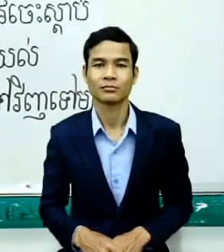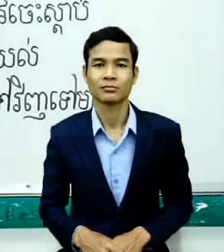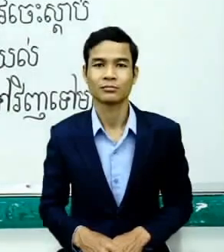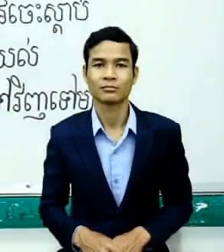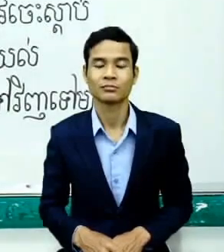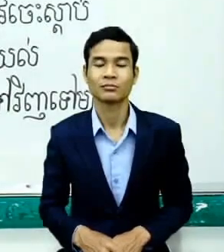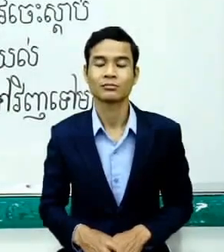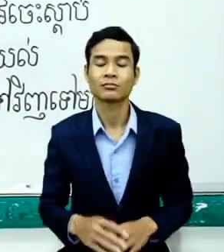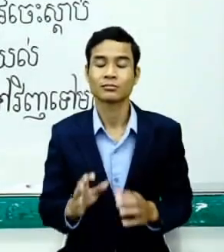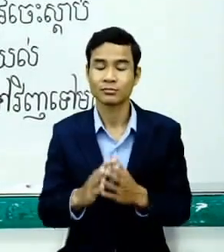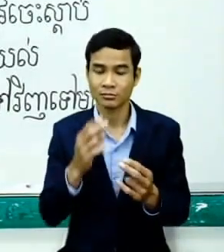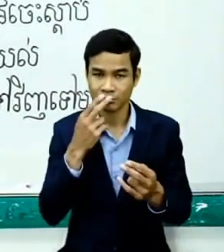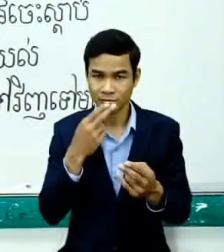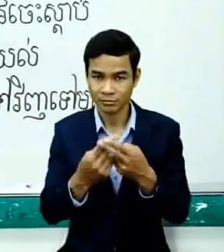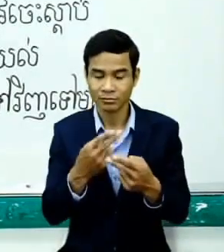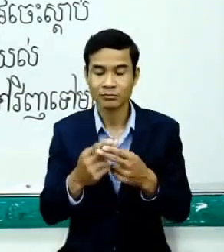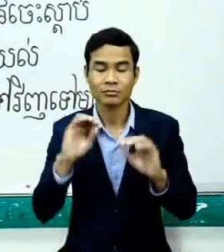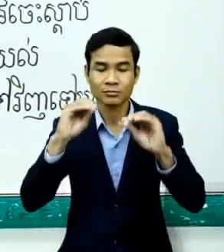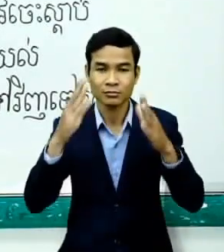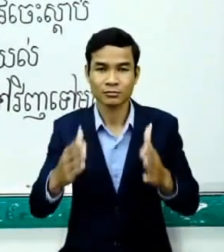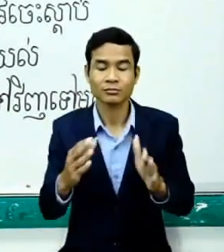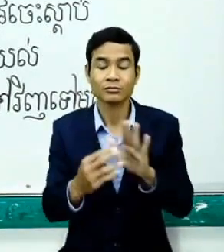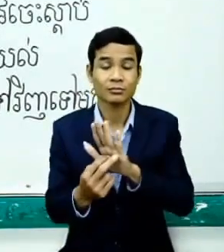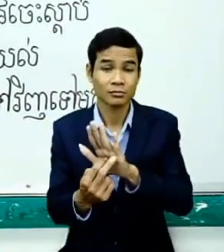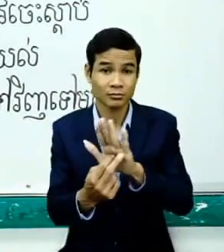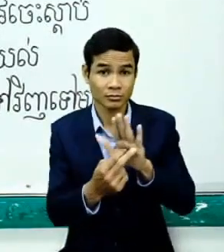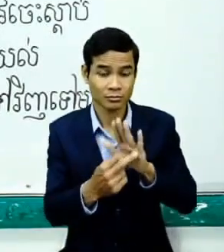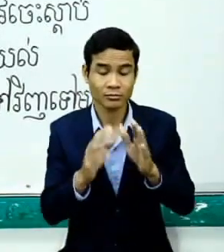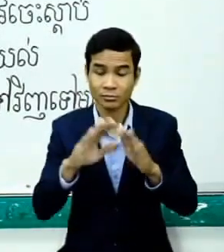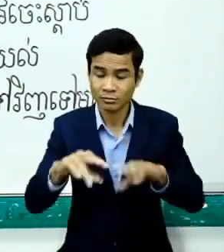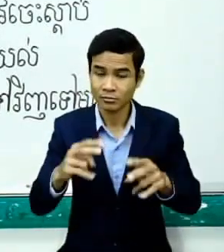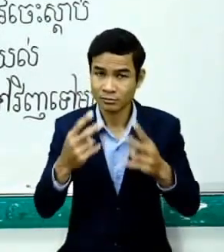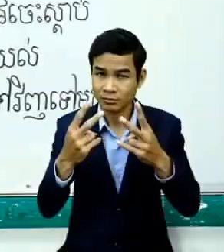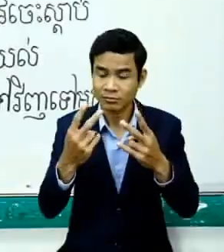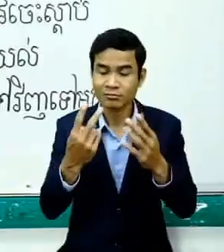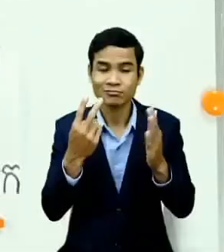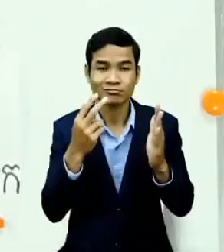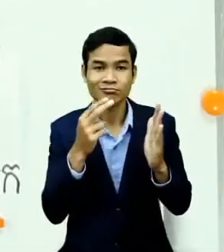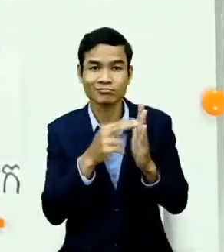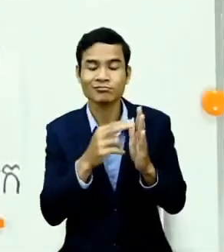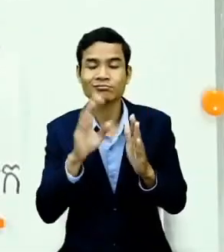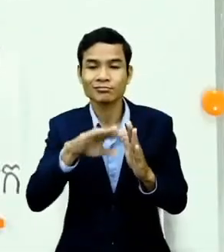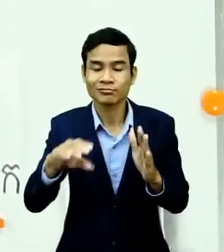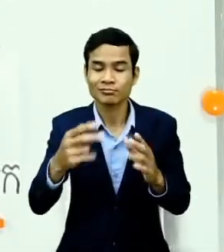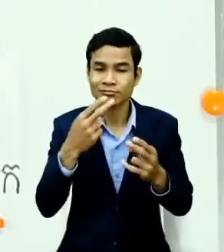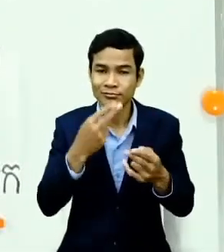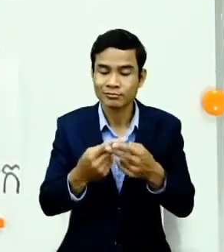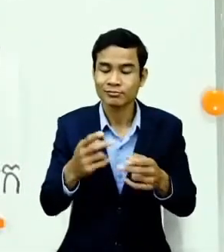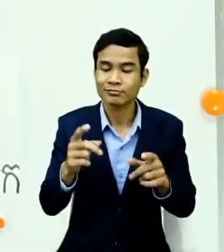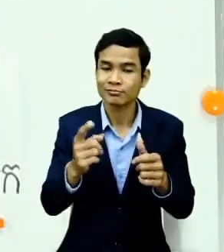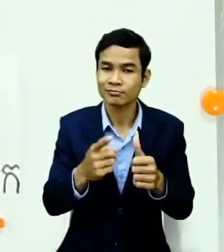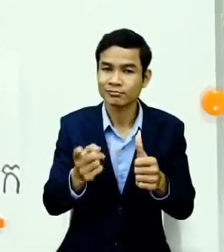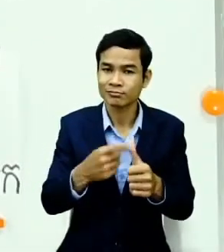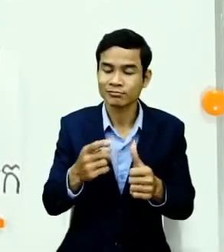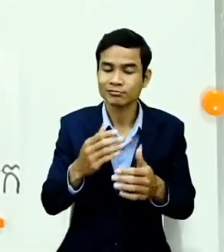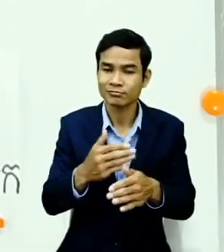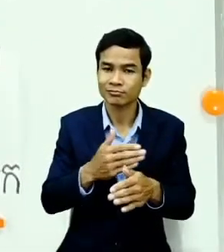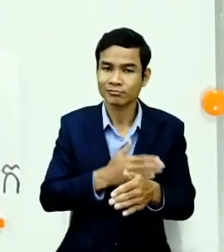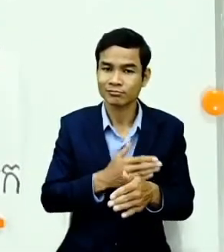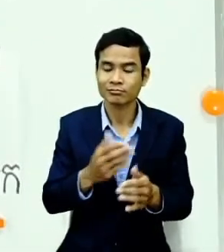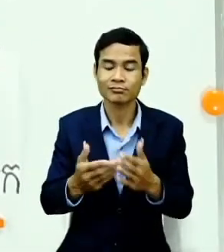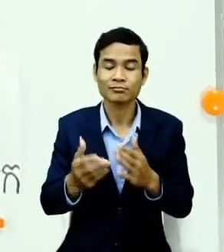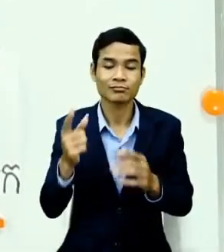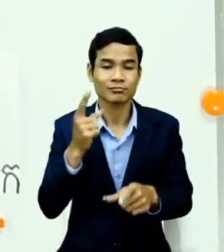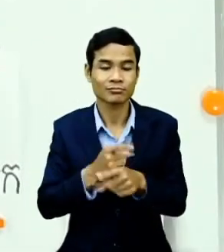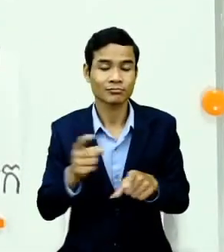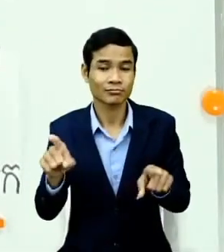chả nấy cứ chỉ chìm lái thả đây nè cứ bằng hai con với một tiếng toạt kia thả ta cá chay được bạc cô mình ní chả trăm trái đôi vậy đây nè cứ